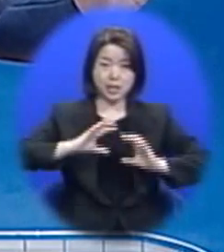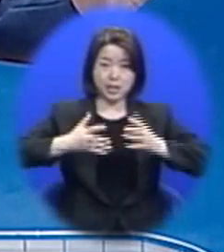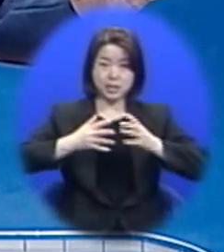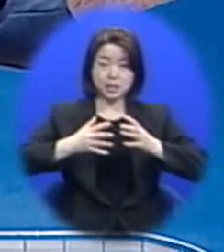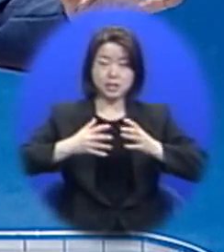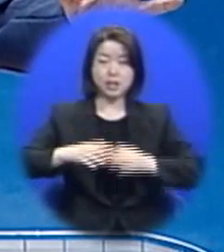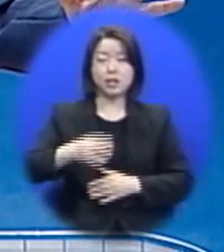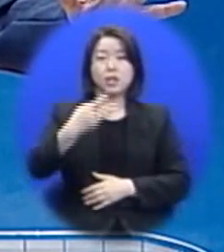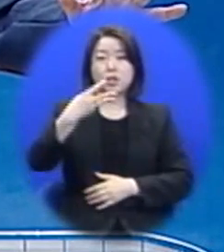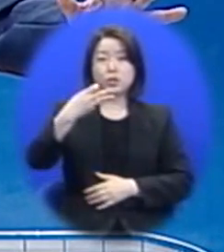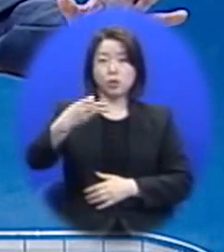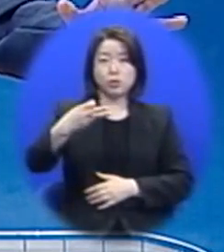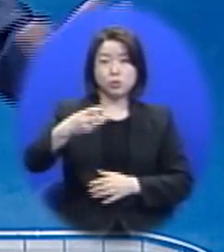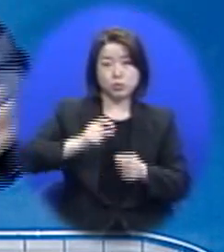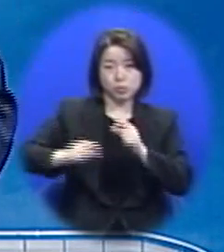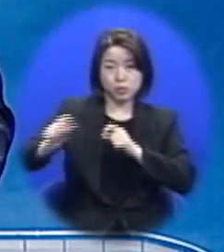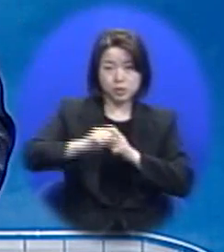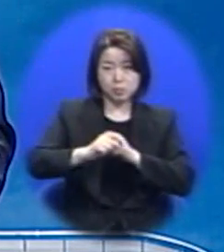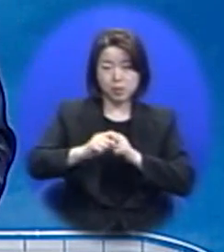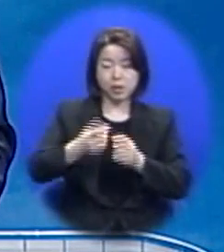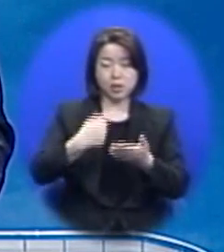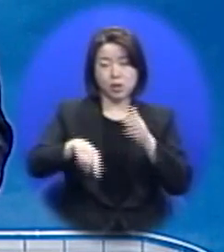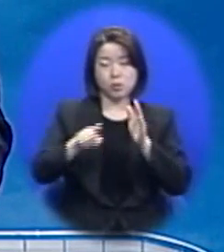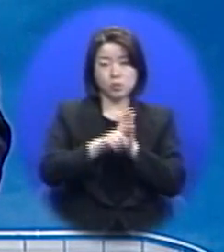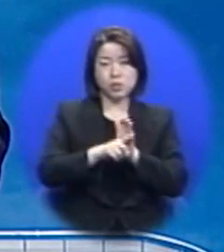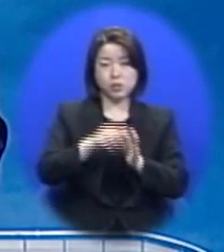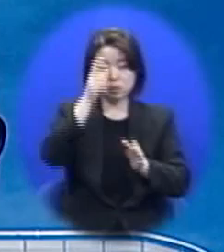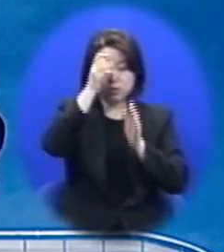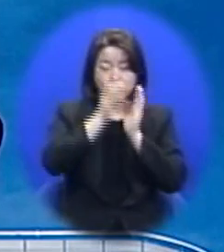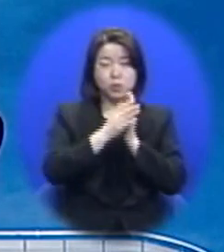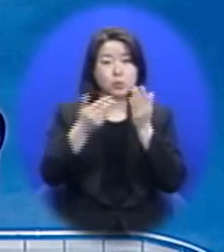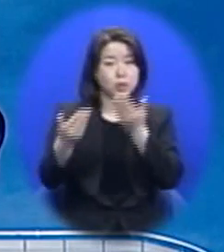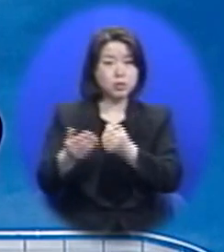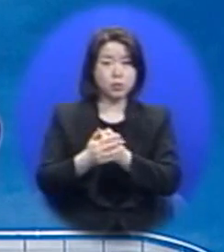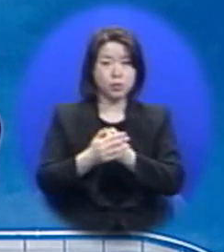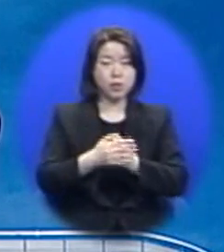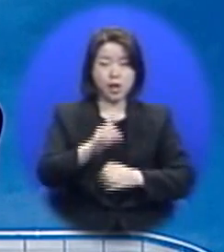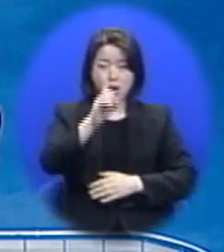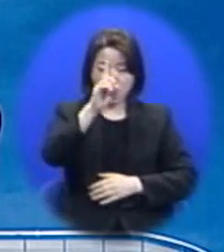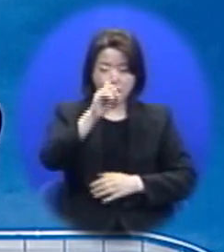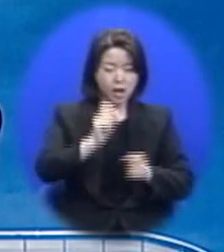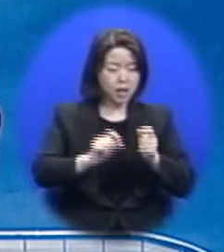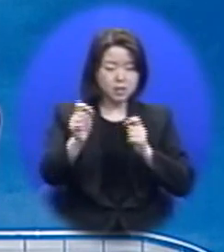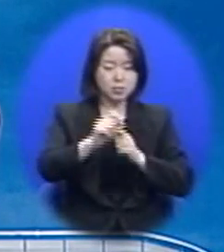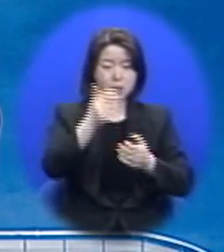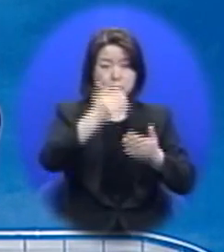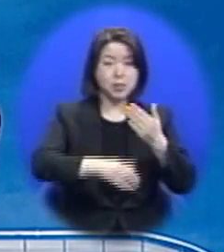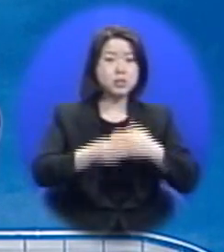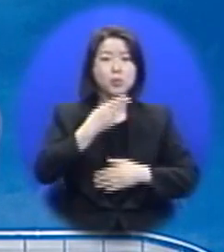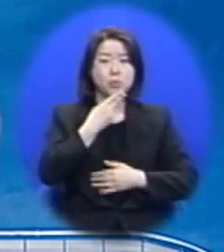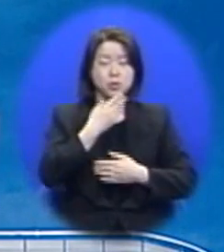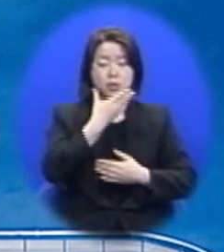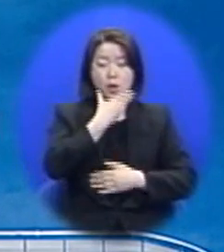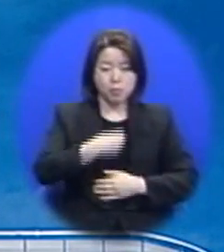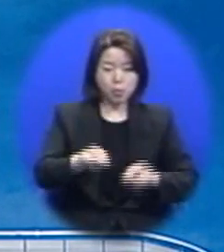지파를 축복합니다. 근데 어느 한 지파도 빼지 않고 다 복을 선포합니다.